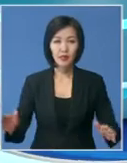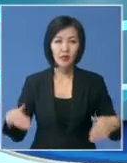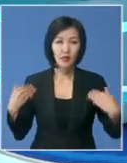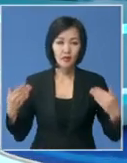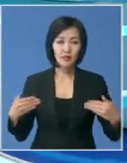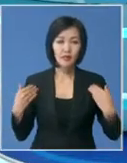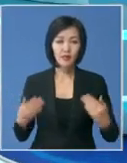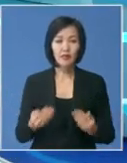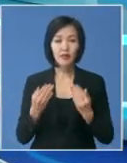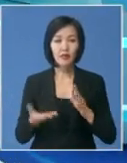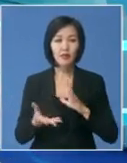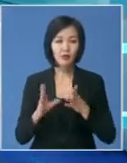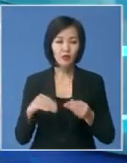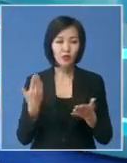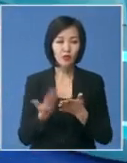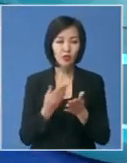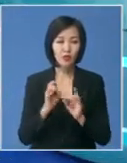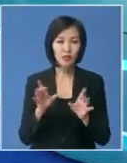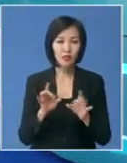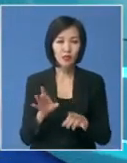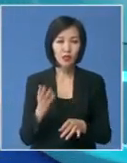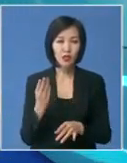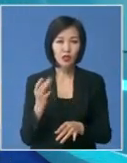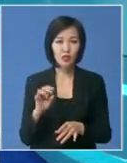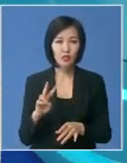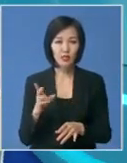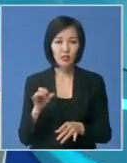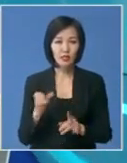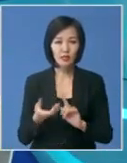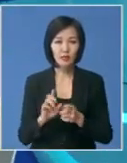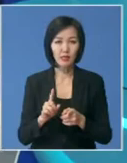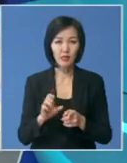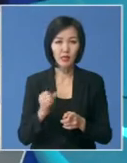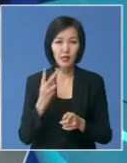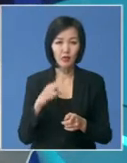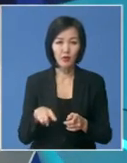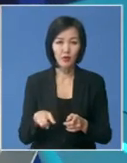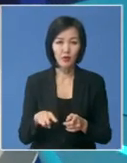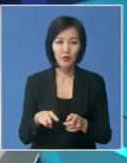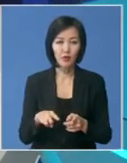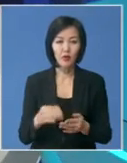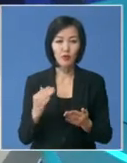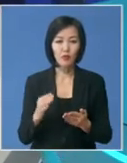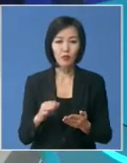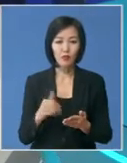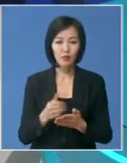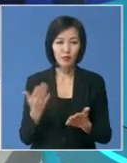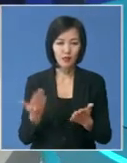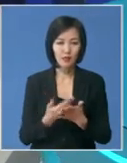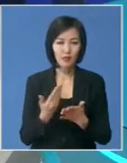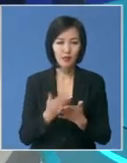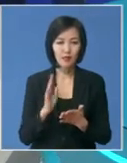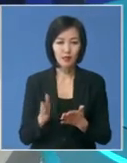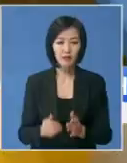Ассаламу алейкум, ардақты ағайын, жетсу арнасында жаңалықтар топтамасы. Студияда Шыңғыс Қалиден, сурдо аудармада Айгүл Жұмашқызы. Алдымен